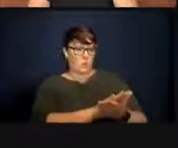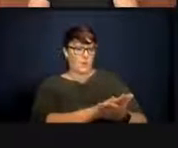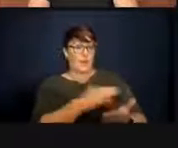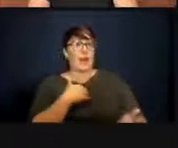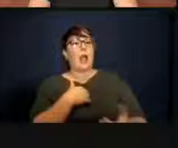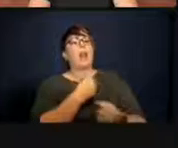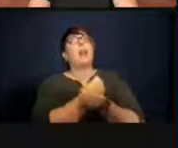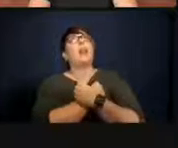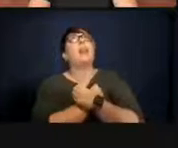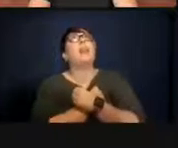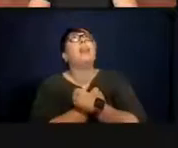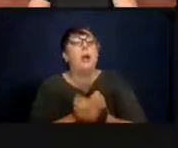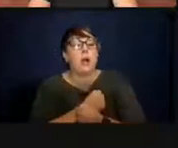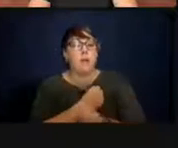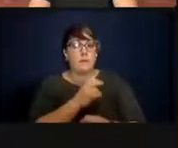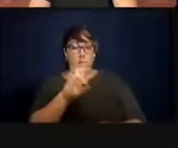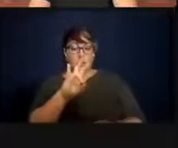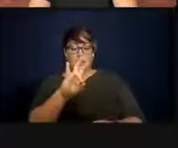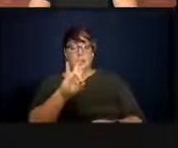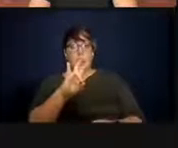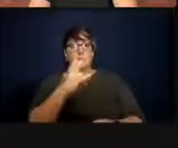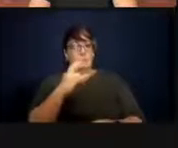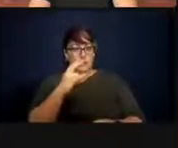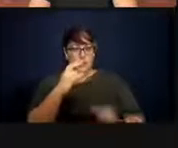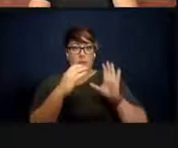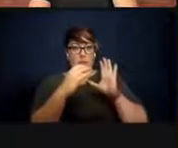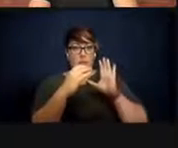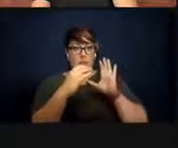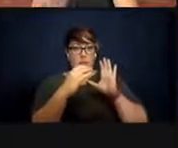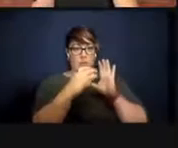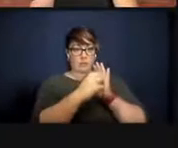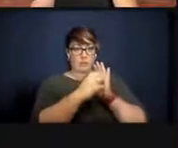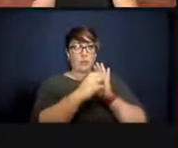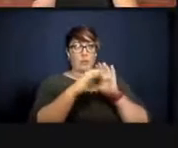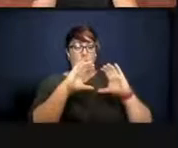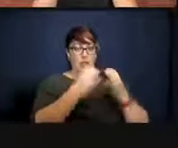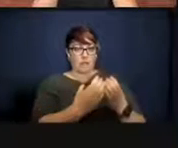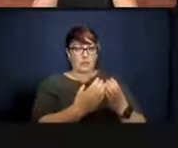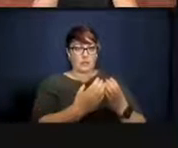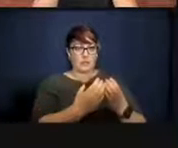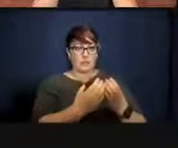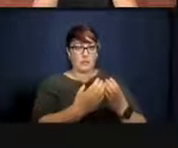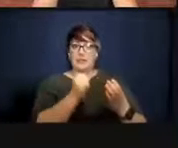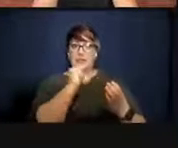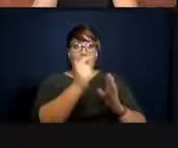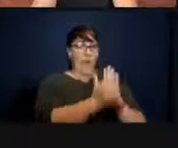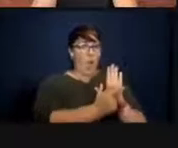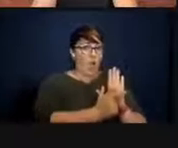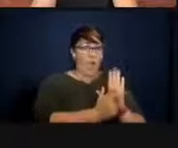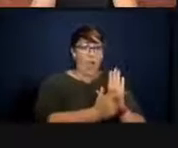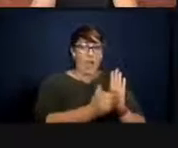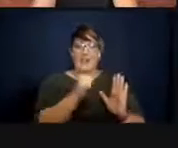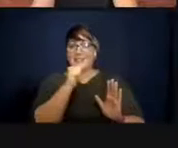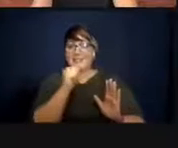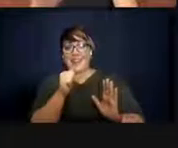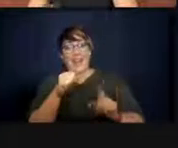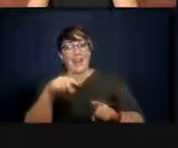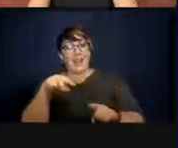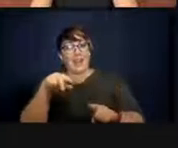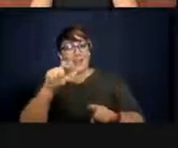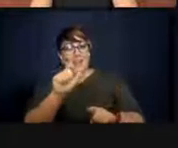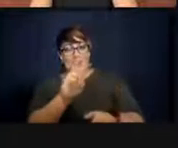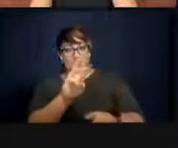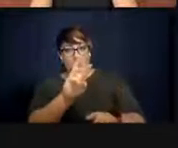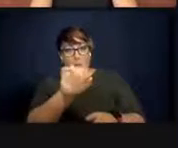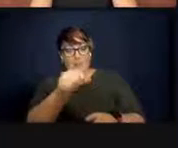المدرسة وقضيت 7 سنوات، من بينها هناك بعض السنوات التي لم تكن مفيدة، وسأكون واضحة